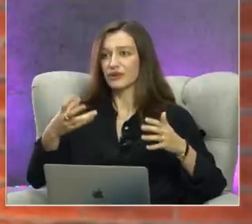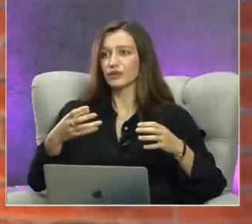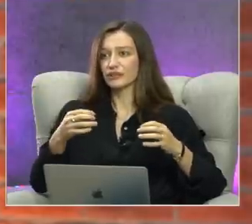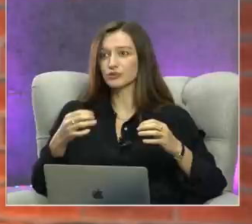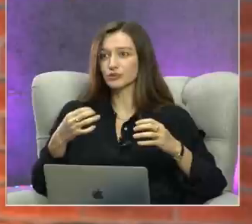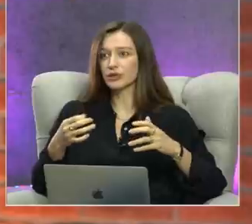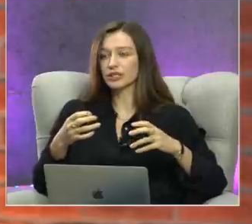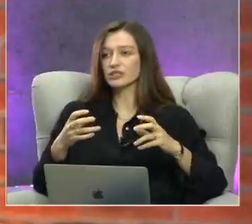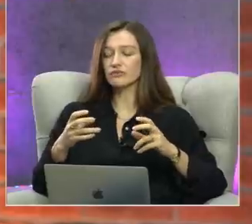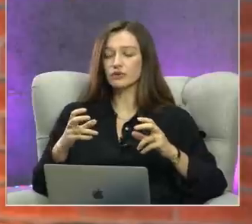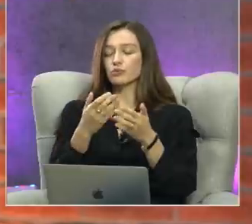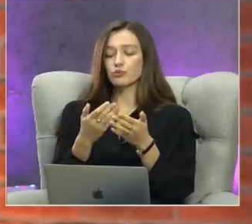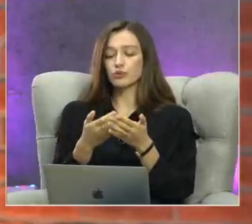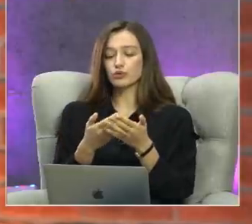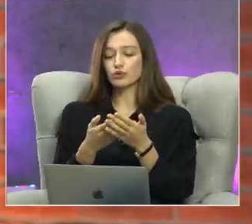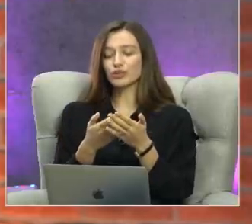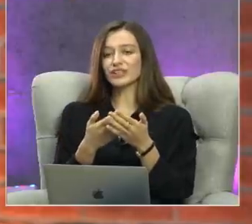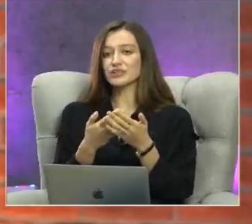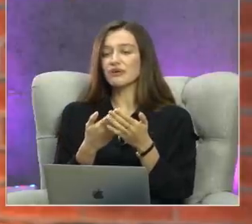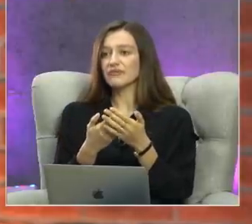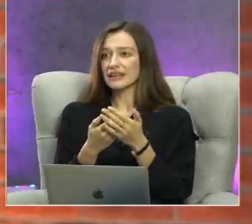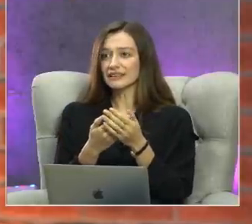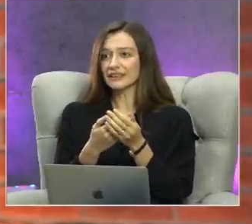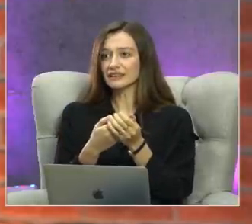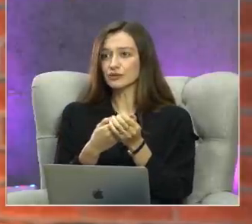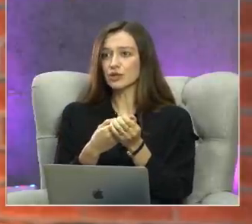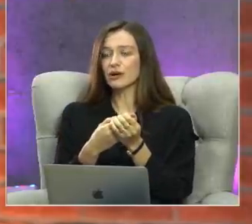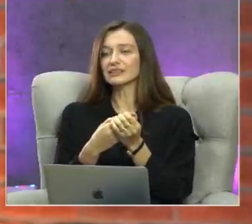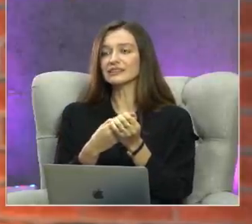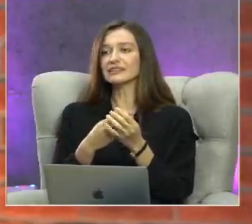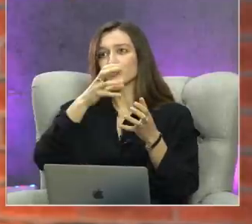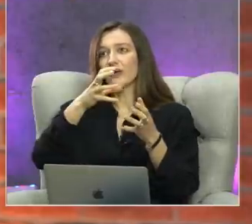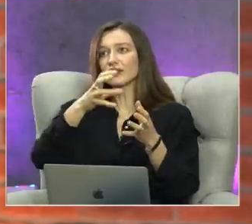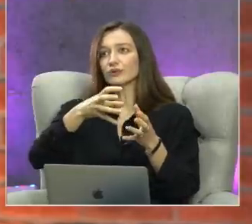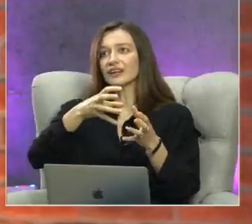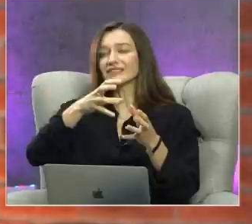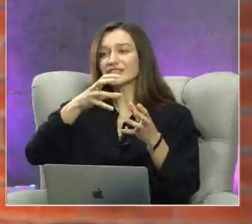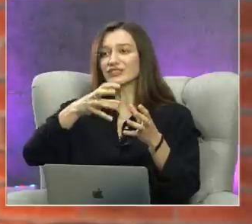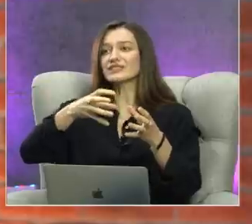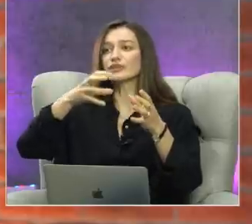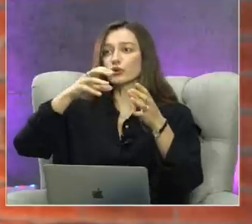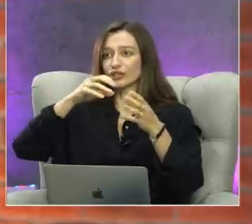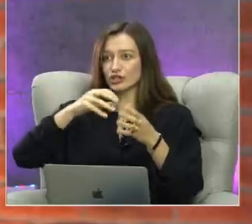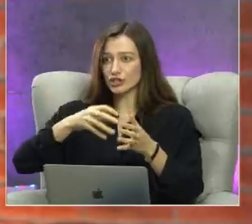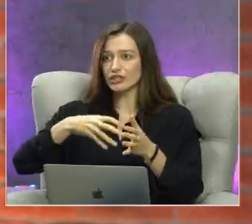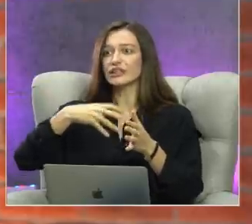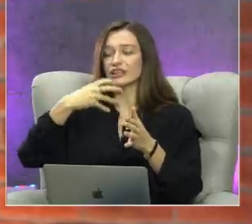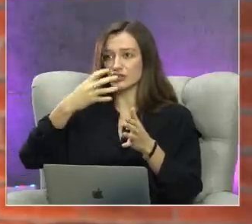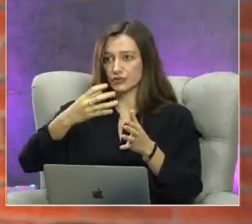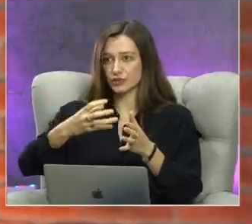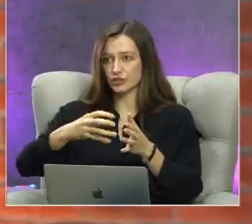sizden. Orayı vurgulamak için de hocam büyük sorulara cevap verenler hocam aslında var olan içiniz bizdeki o